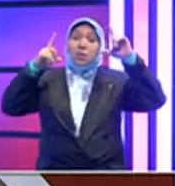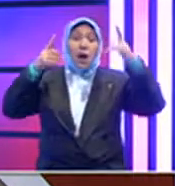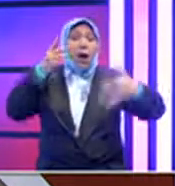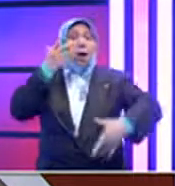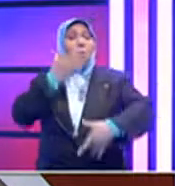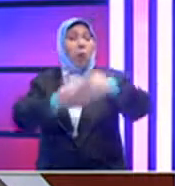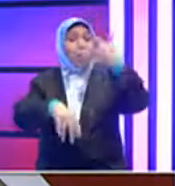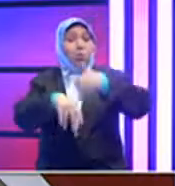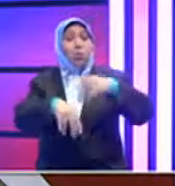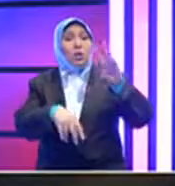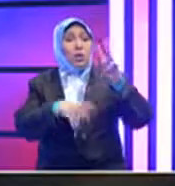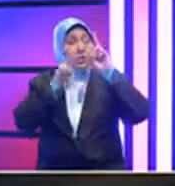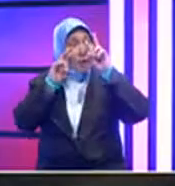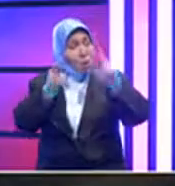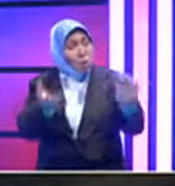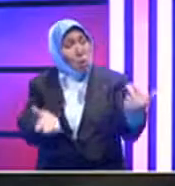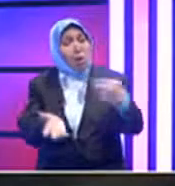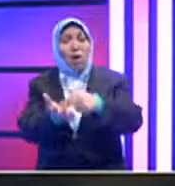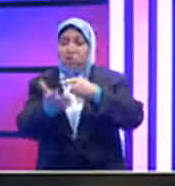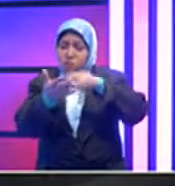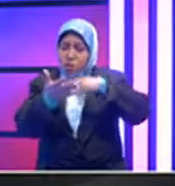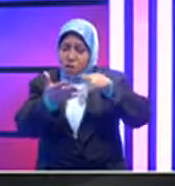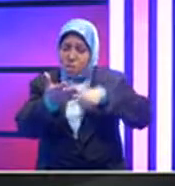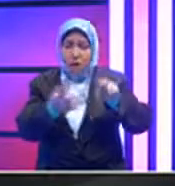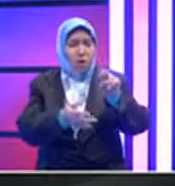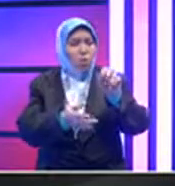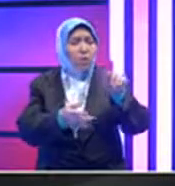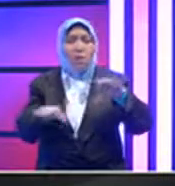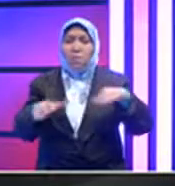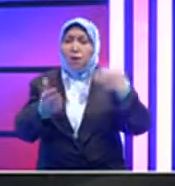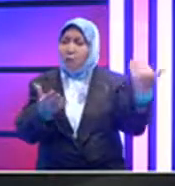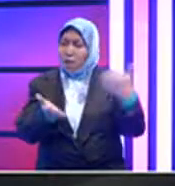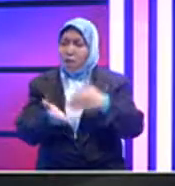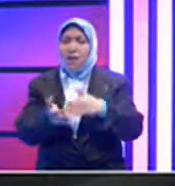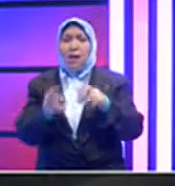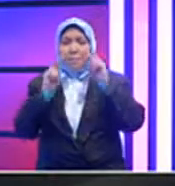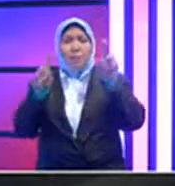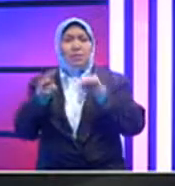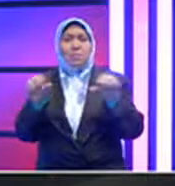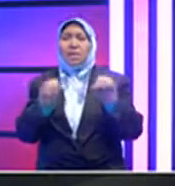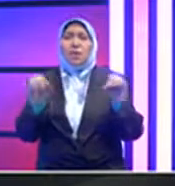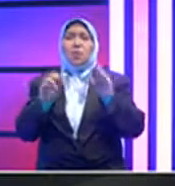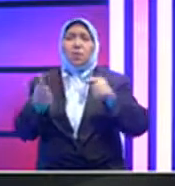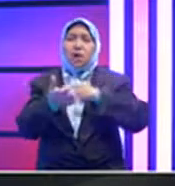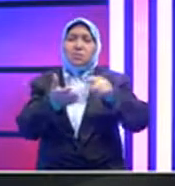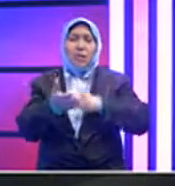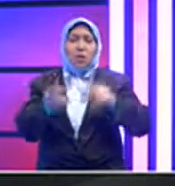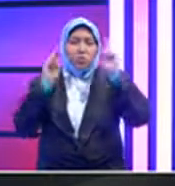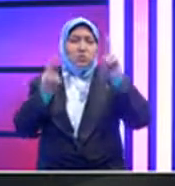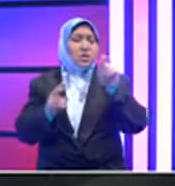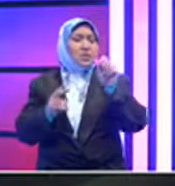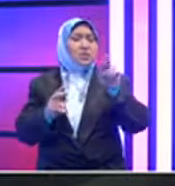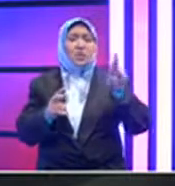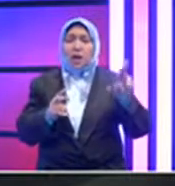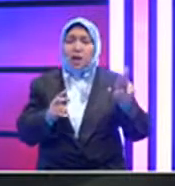awal berpenampilan kekurangan yoshima balik nota buat balik butuh nampak macam tak doang cek moon.btn Ustad Cebong sayur